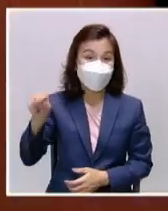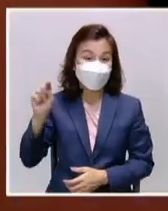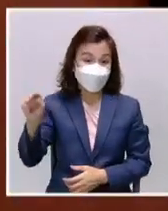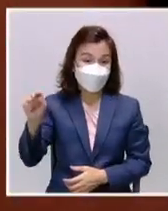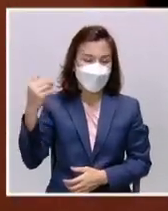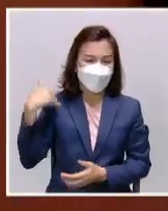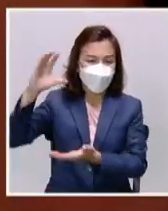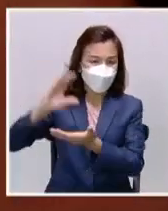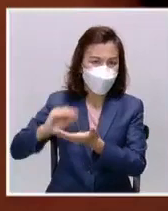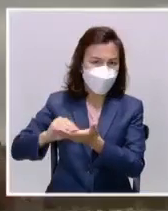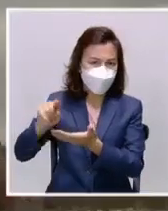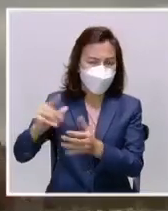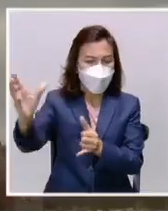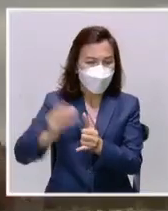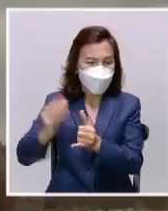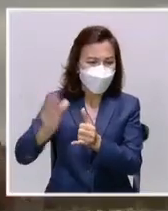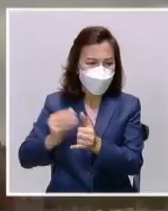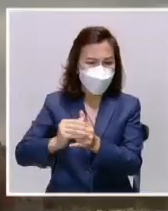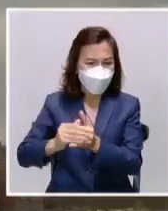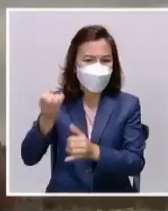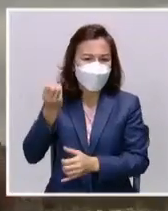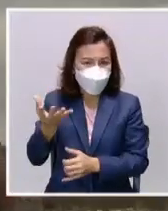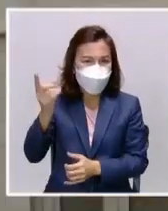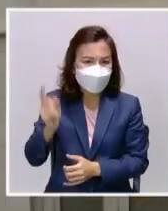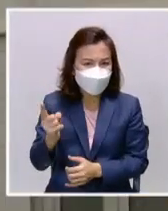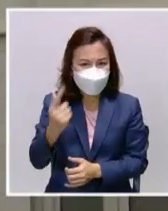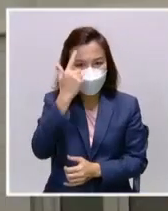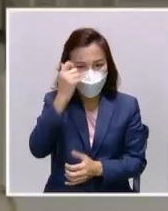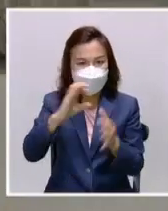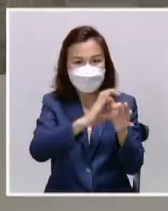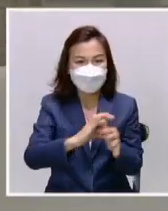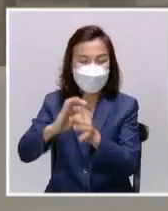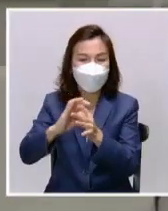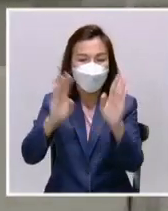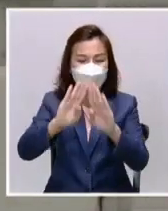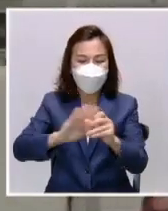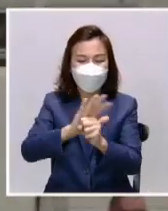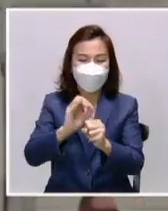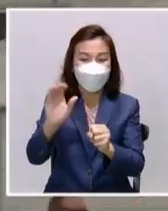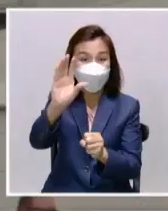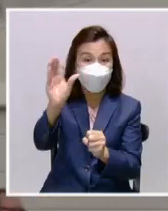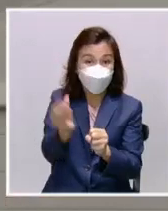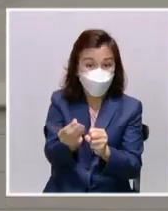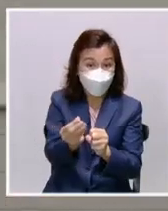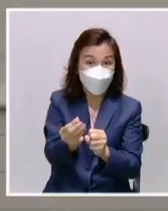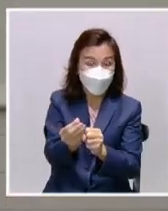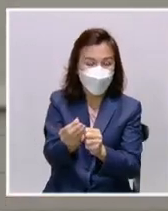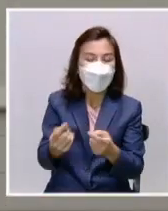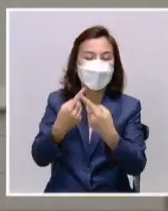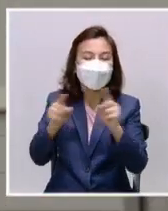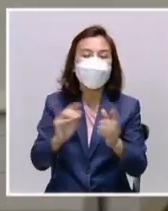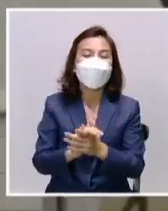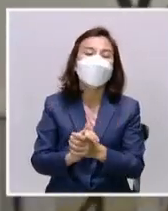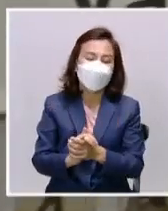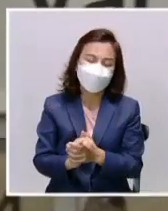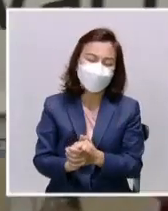แม้ว่าจะมีรายงานสถิติผู้ติดเชื้อรายวันสูงสุดที่ได้แรงหนุนจากโอมิ Conแต่ผู้นำประเทศระบุว่าสามารถรับมือกับยอด